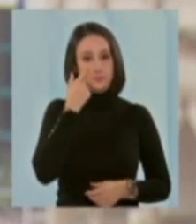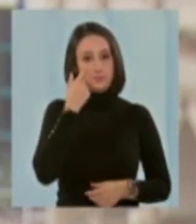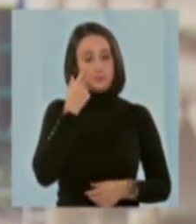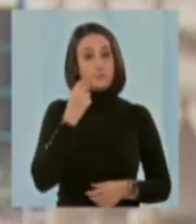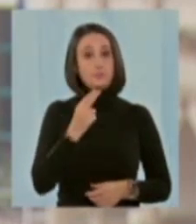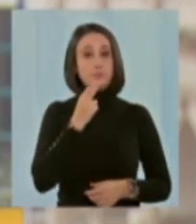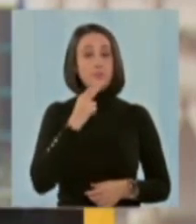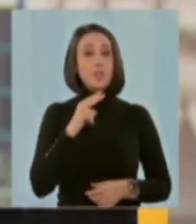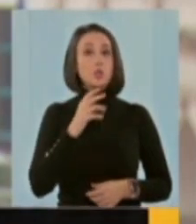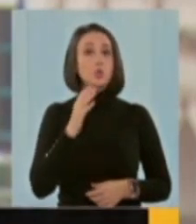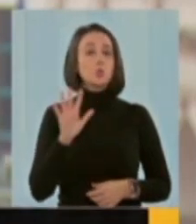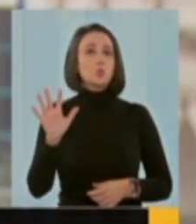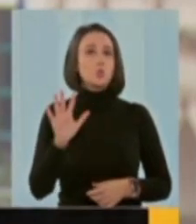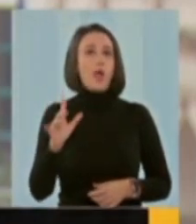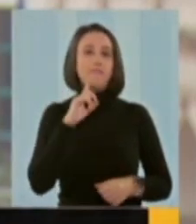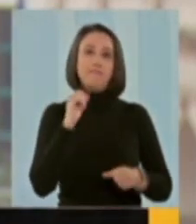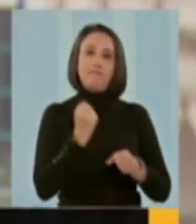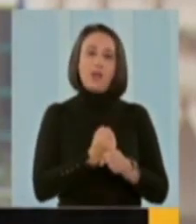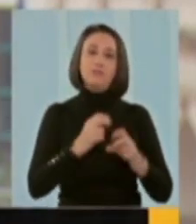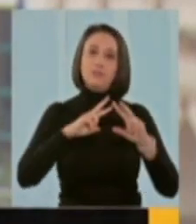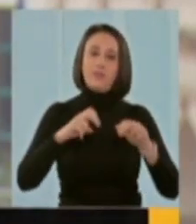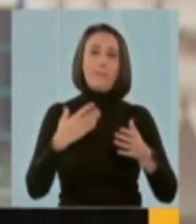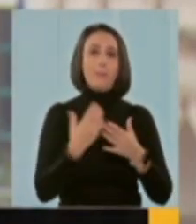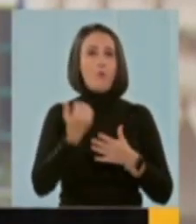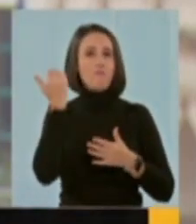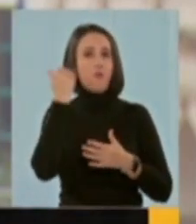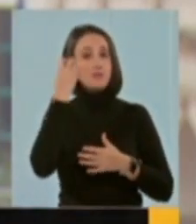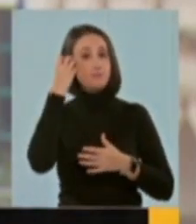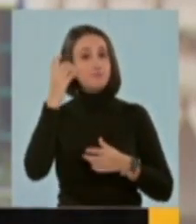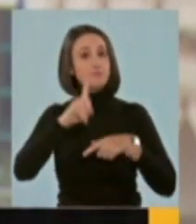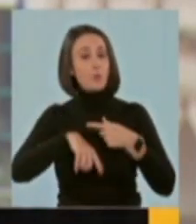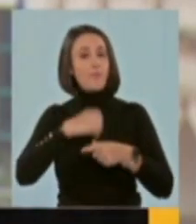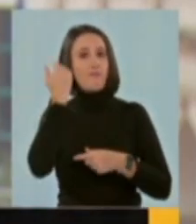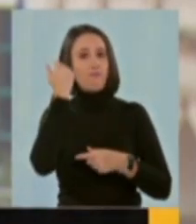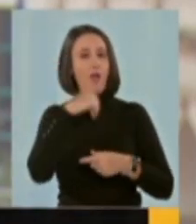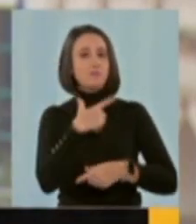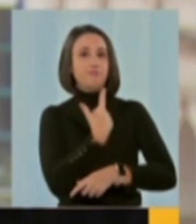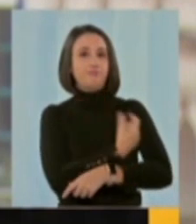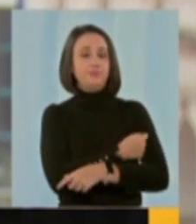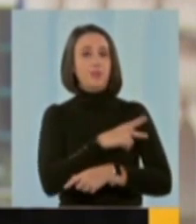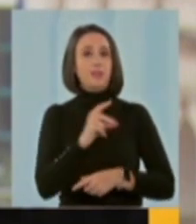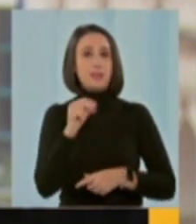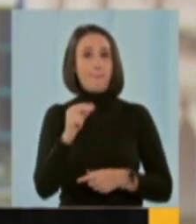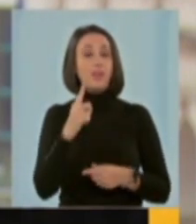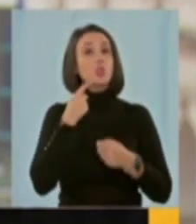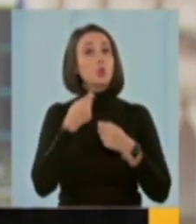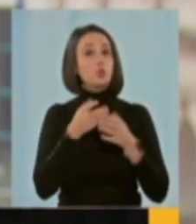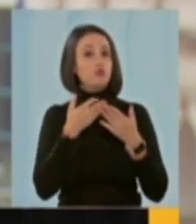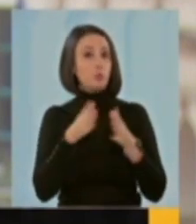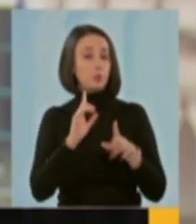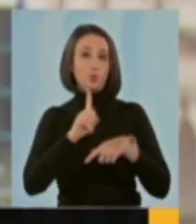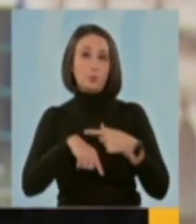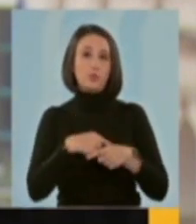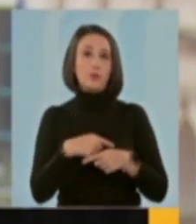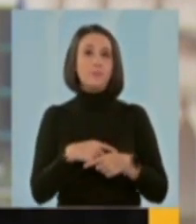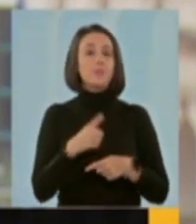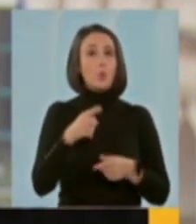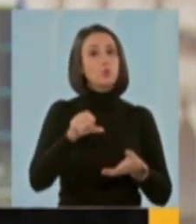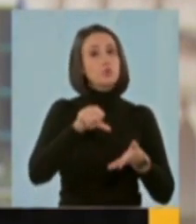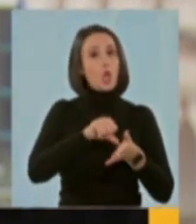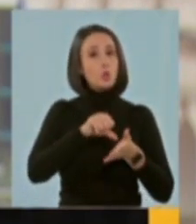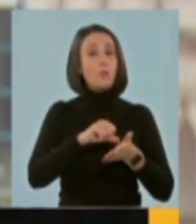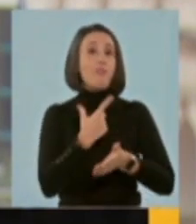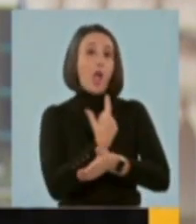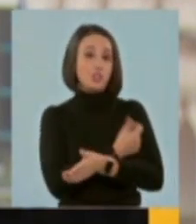Poliția din Suceava efectuează cercetări pentru fals intelectual după vaccinările fictive de la DSP. Totul a pornit după ce un referent de la centrul